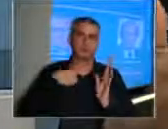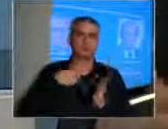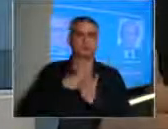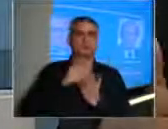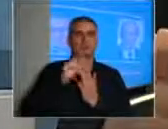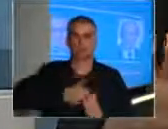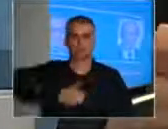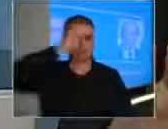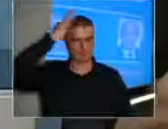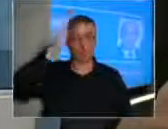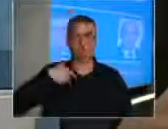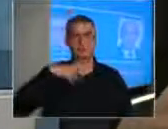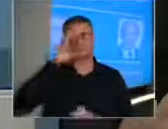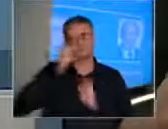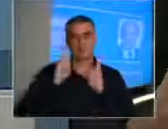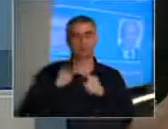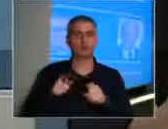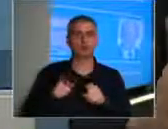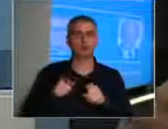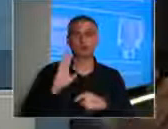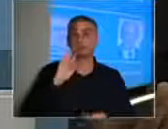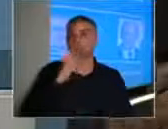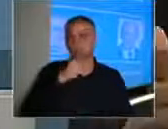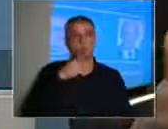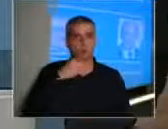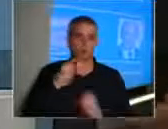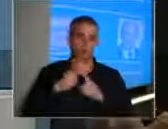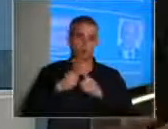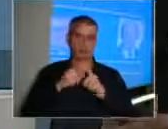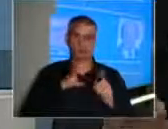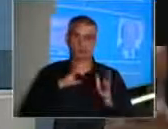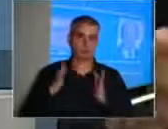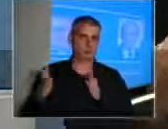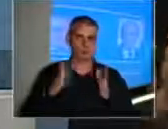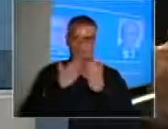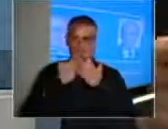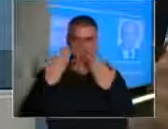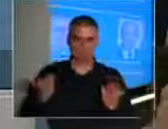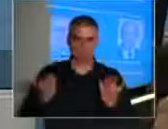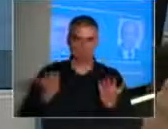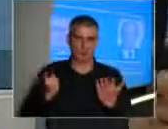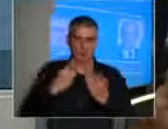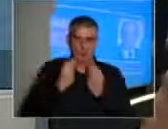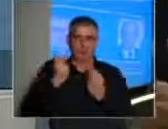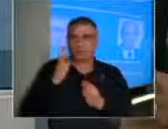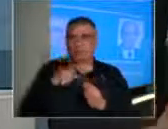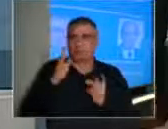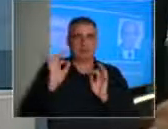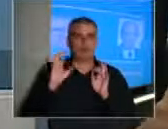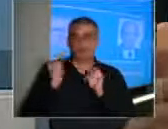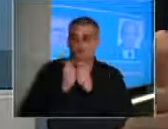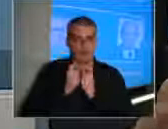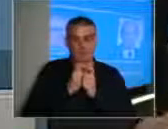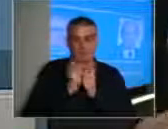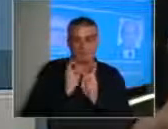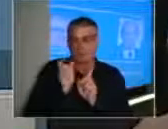השר בנט, הולכת איתך עם התרחיש הזה. במידה, הוא הרי משחק באש, זה ברור, ודברים יכולים, באמת יש מפלגות